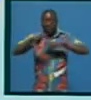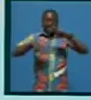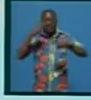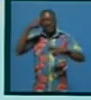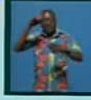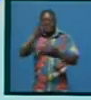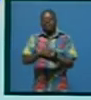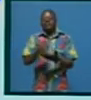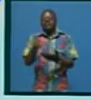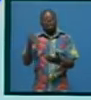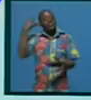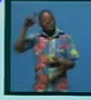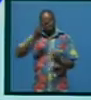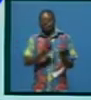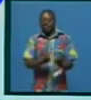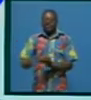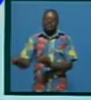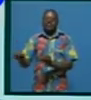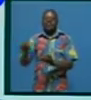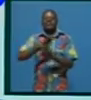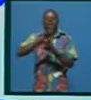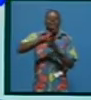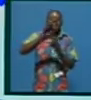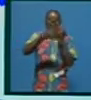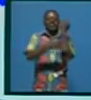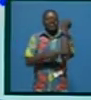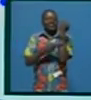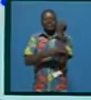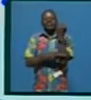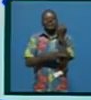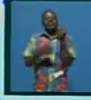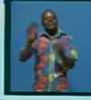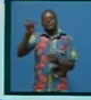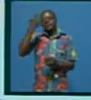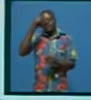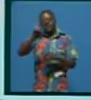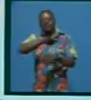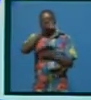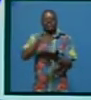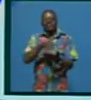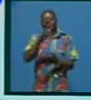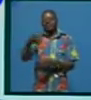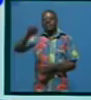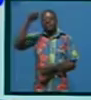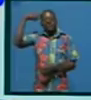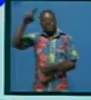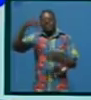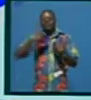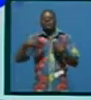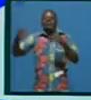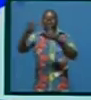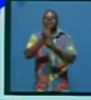matière, sont organisés les forats régionaux. L'étape du Centre Nord a permis à Kaya, aux participantes, de retenir quatre